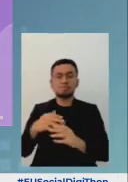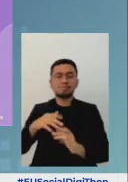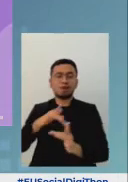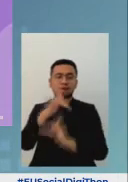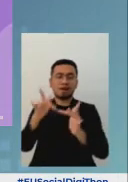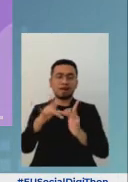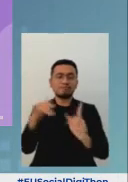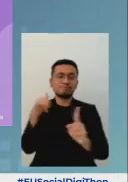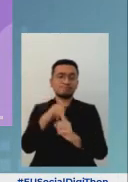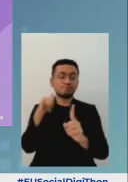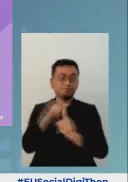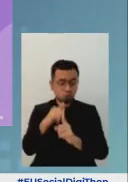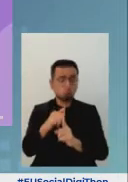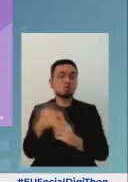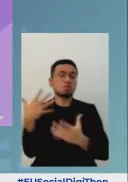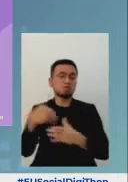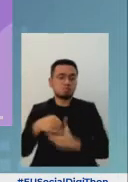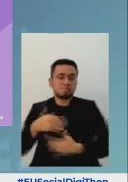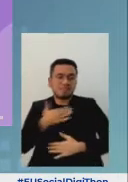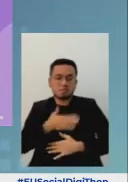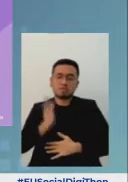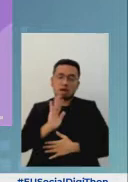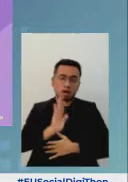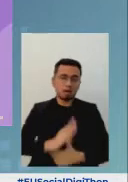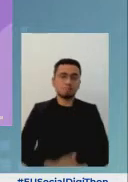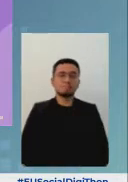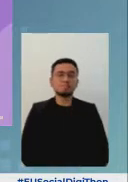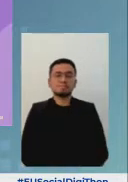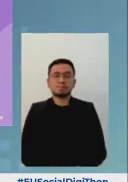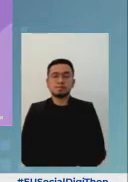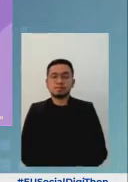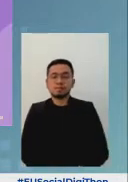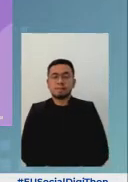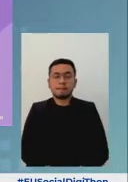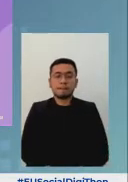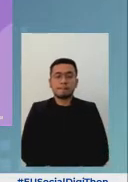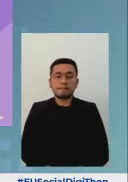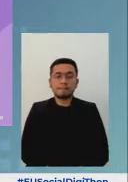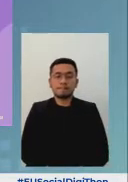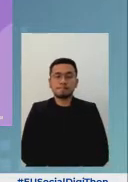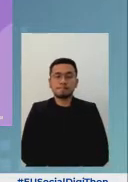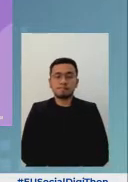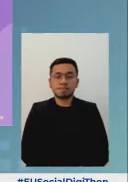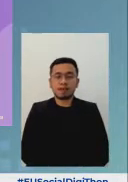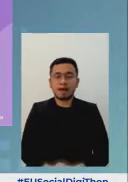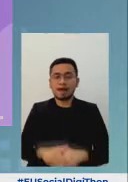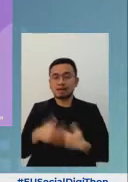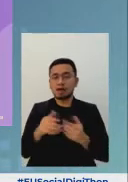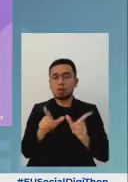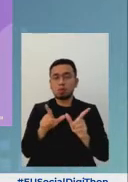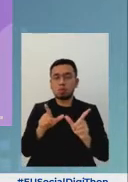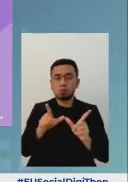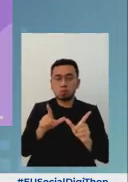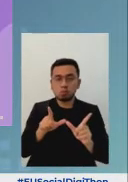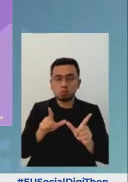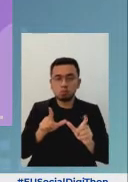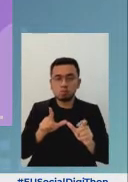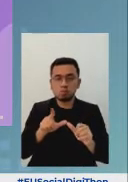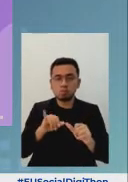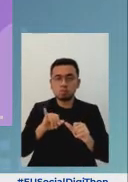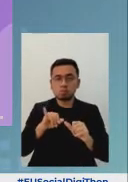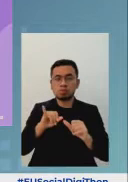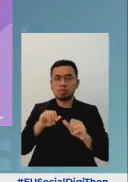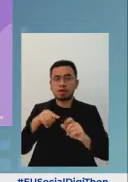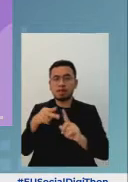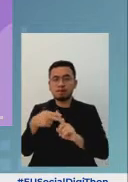beberapa tambahan yang saya mau sampaikan juga. Seringkali itu ada willful gitu ya. Artinya postingan